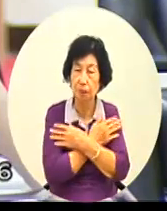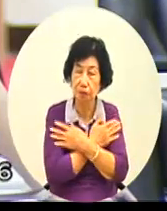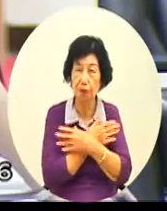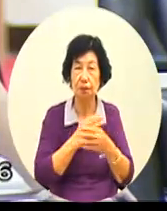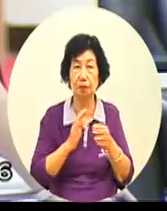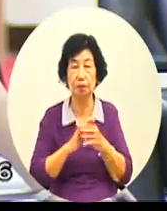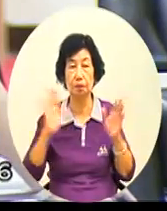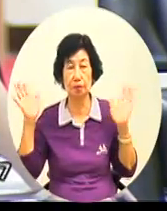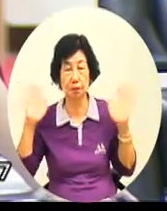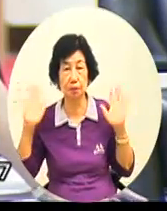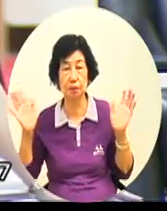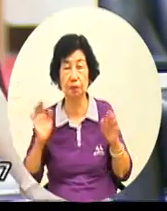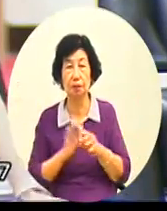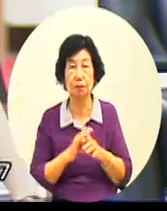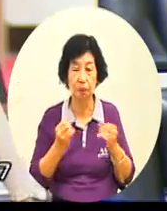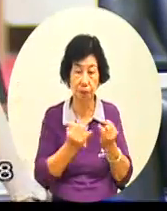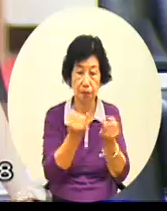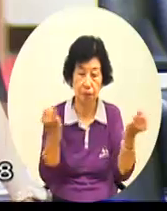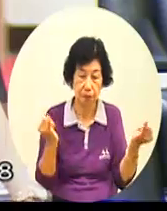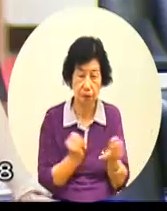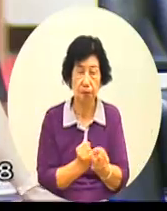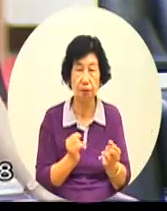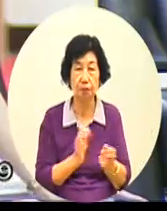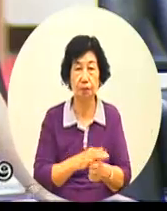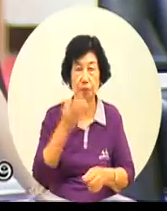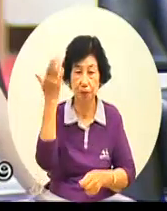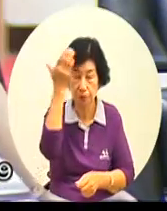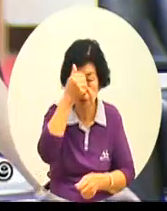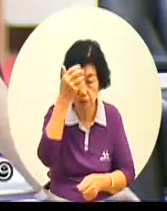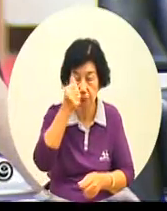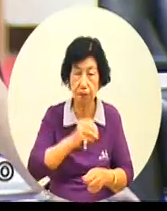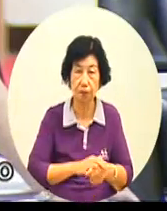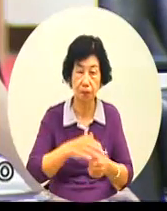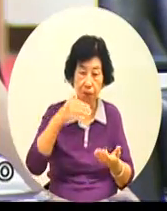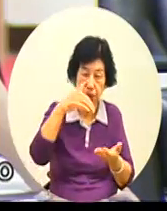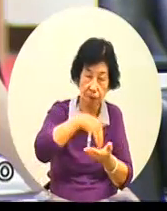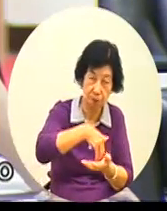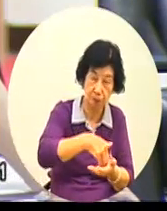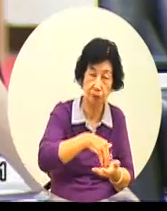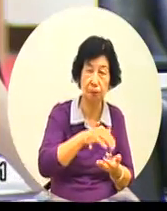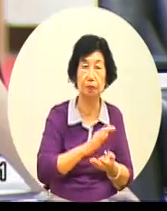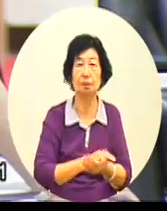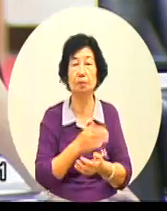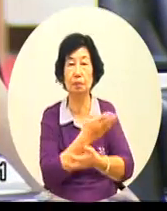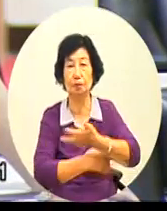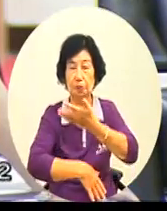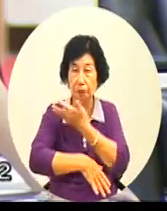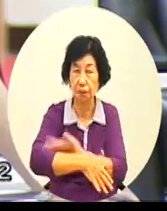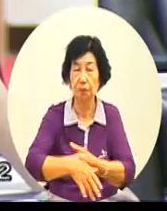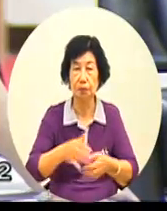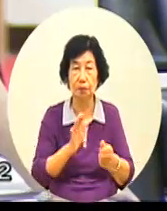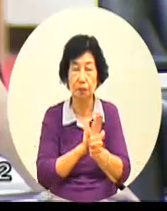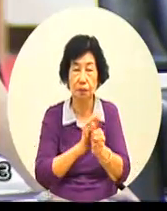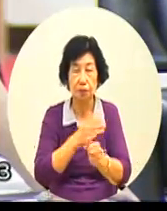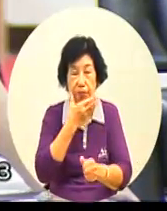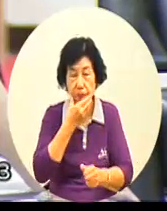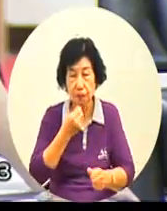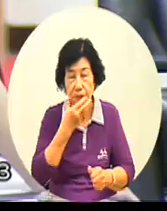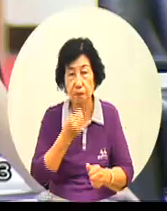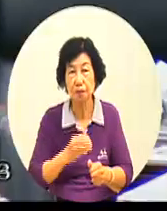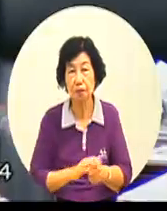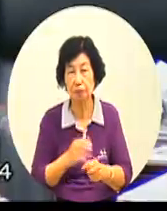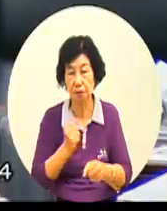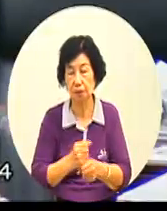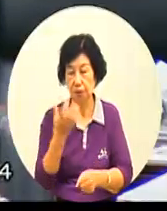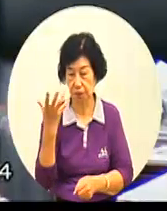的福利，老人的福利，弱势的福利，身心障碍者的福利，其实我们都做了很多，而且我们